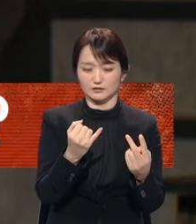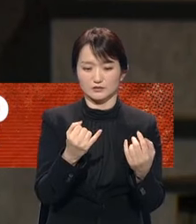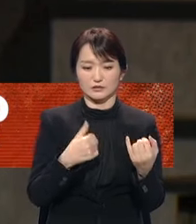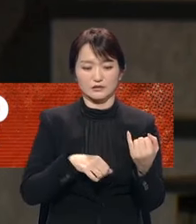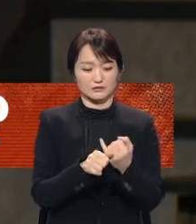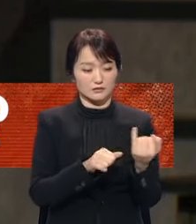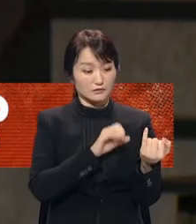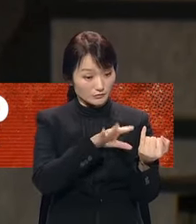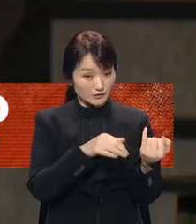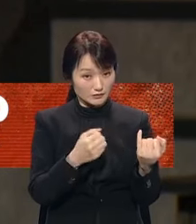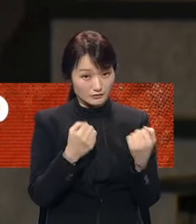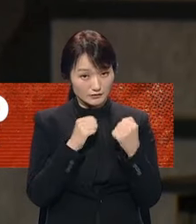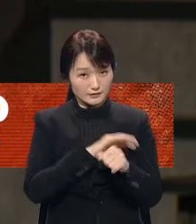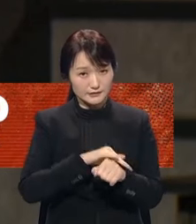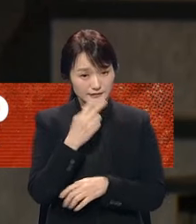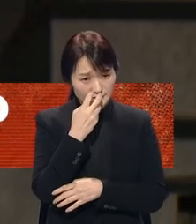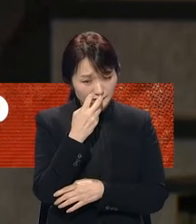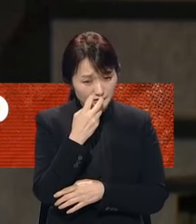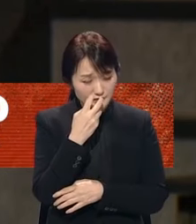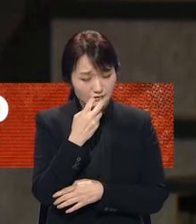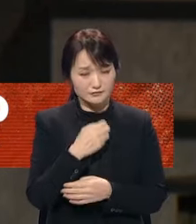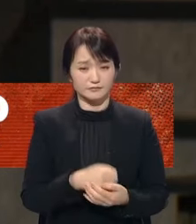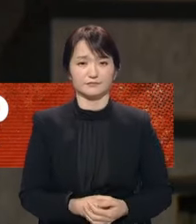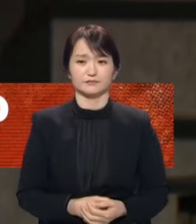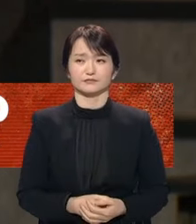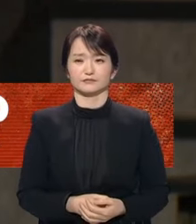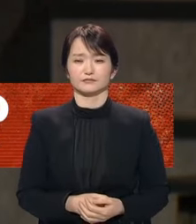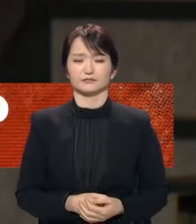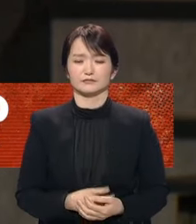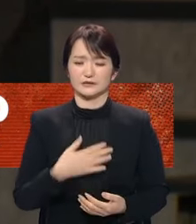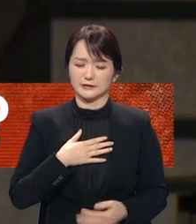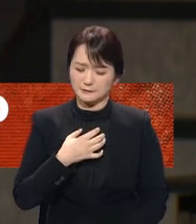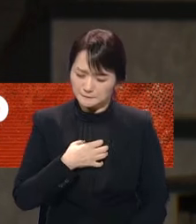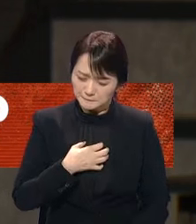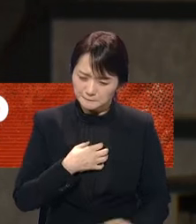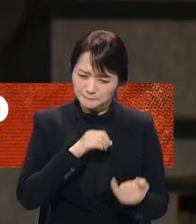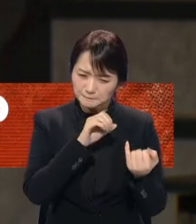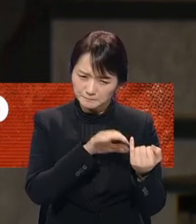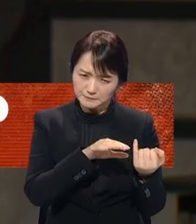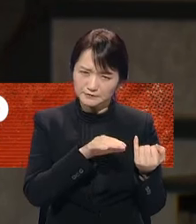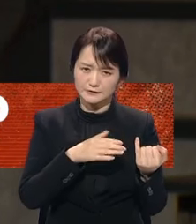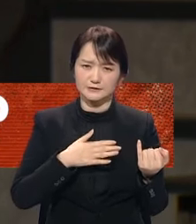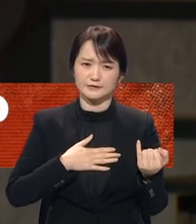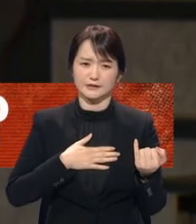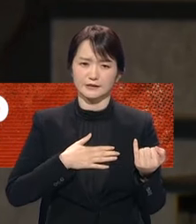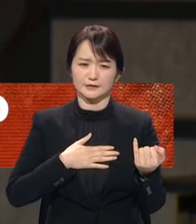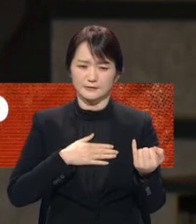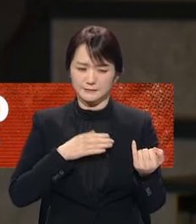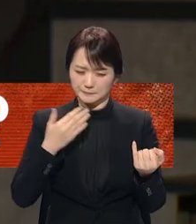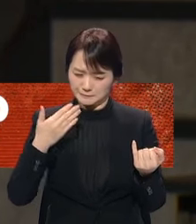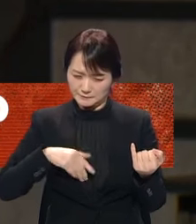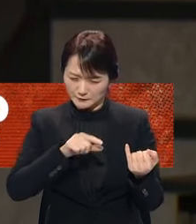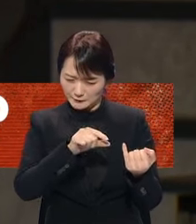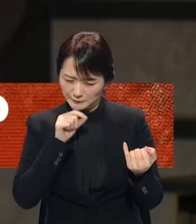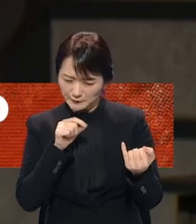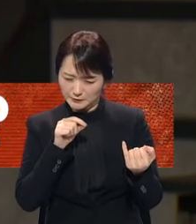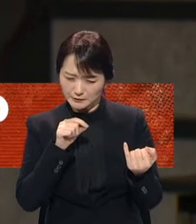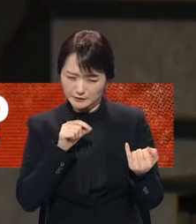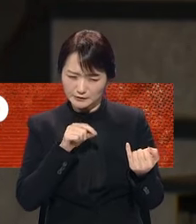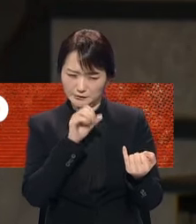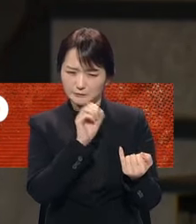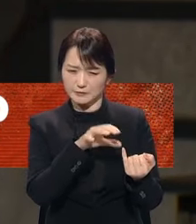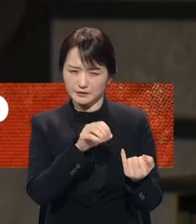그 며느리도 어린애가 아닌데 아 이게 지금 나를 걱정해줘서 저런 얘기를 하는 것인지 아니면은 나의 약점을 잡고 저렇게 하는 것인지 그 금방 알